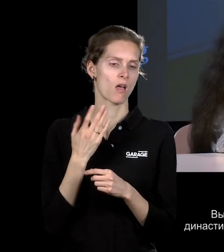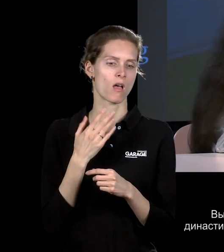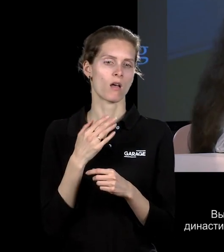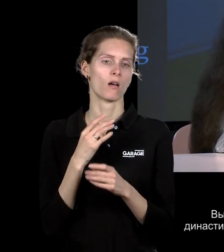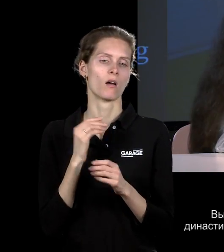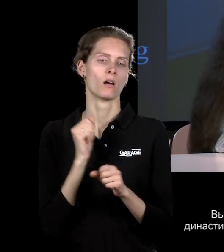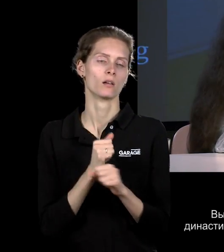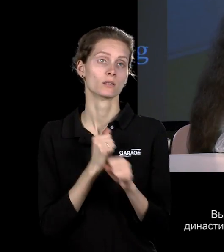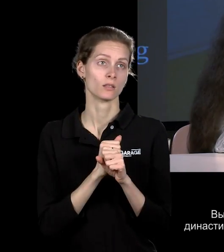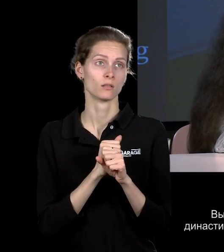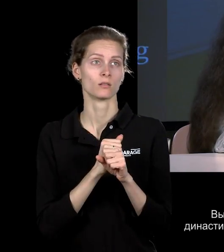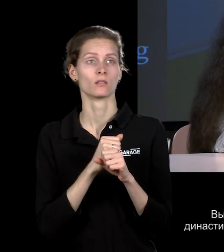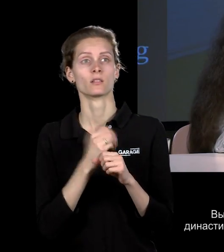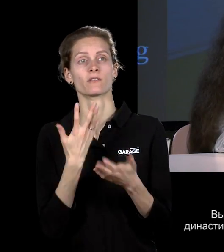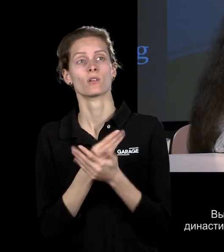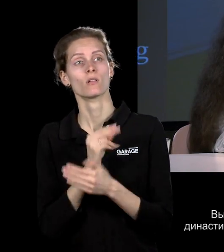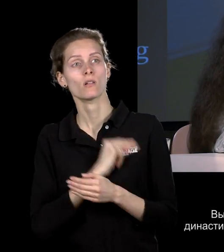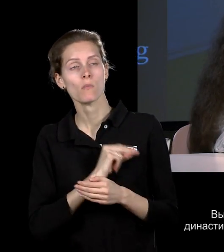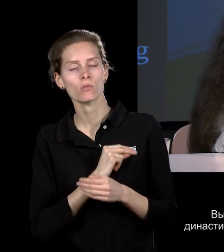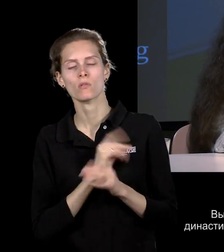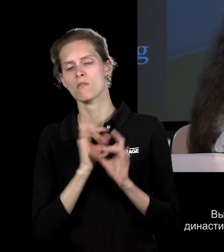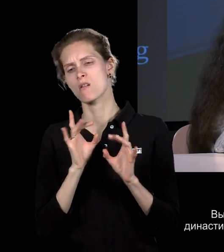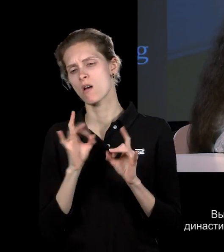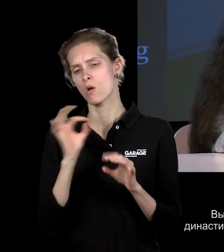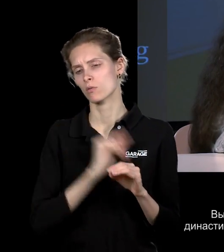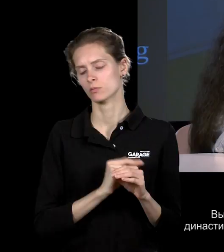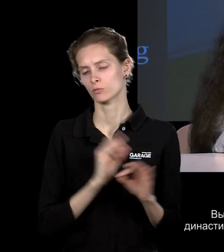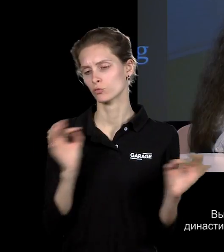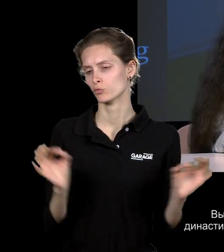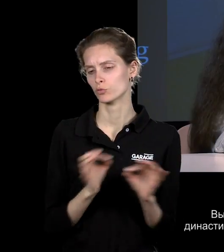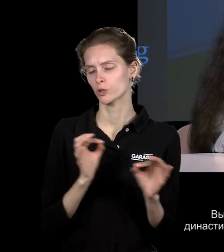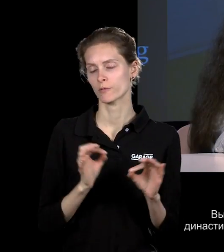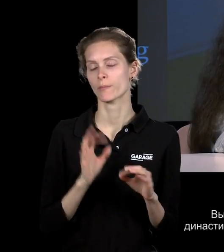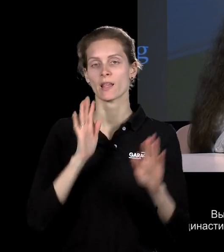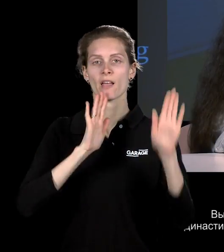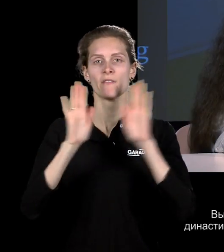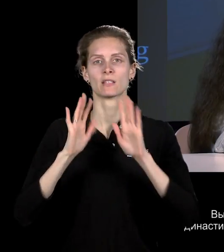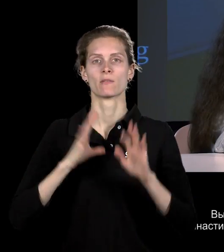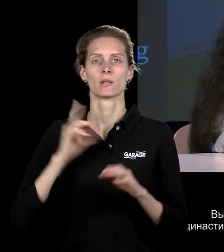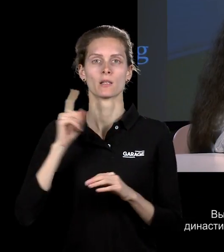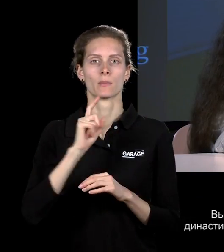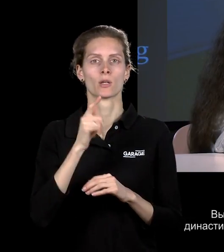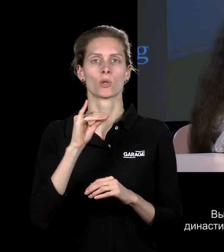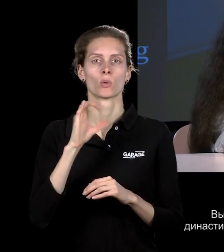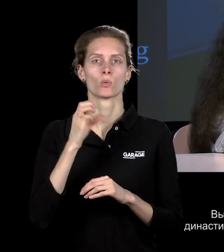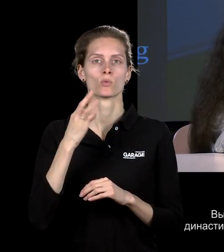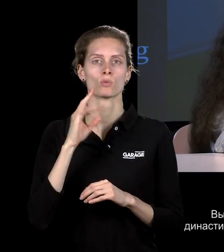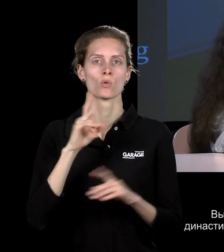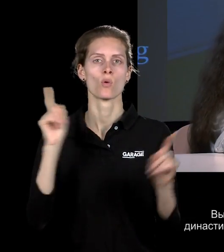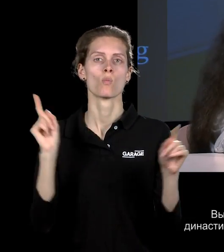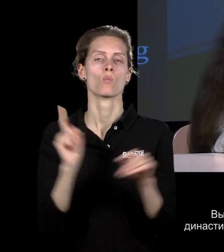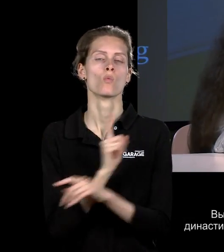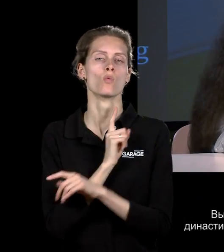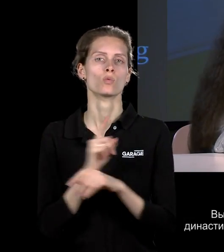работы особенно. А вот это была выставка, которая проходила в Хьюстоне, в музее Доминилов, одних